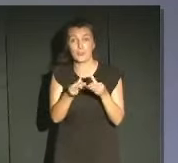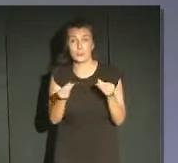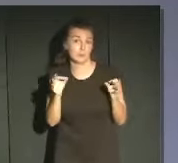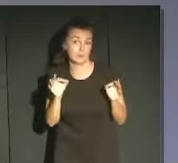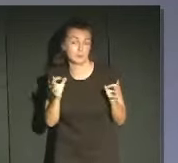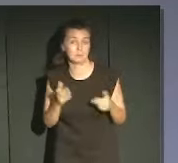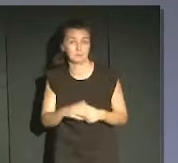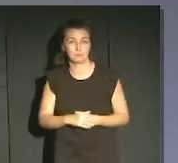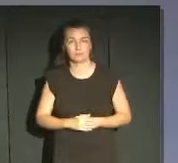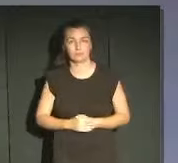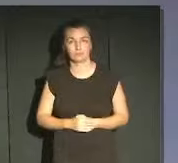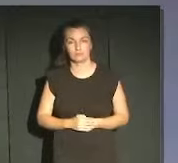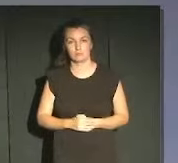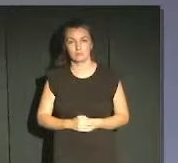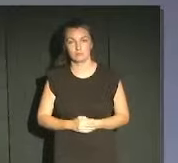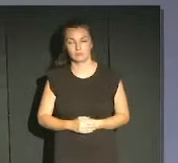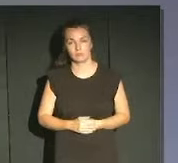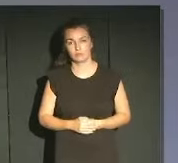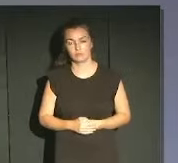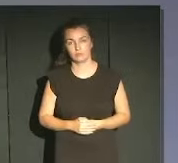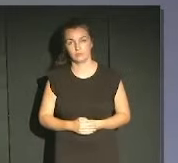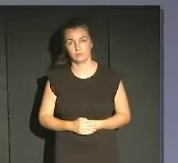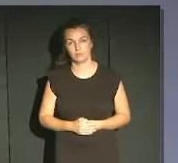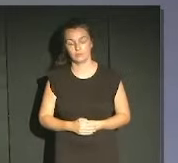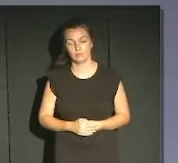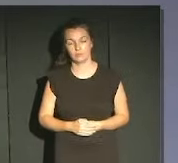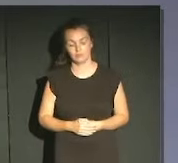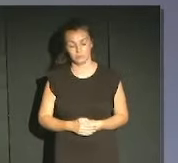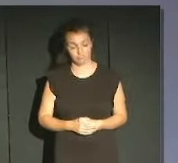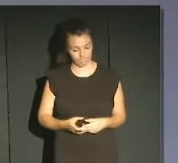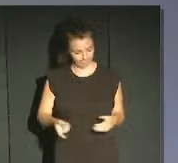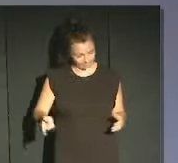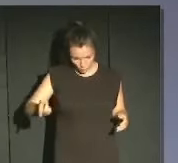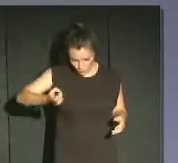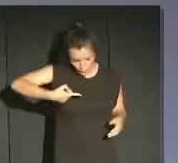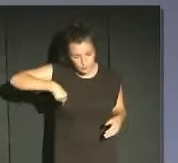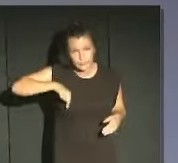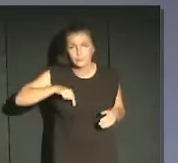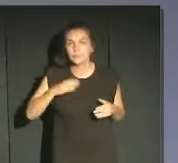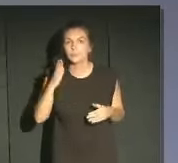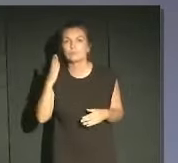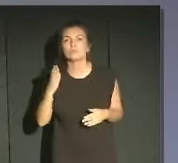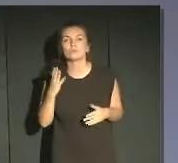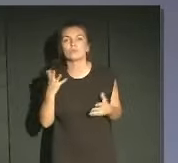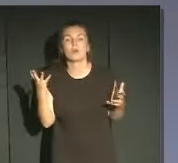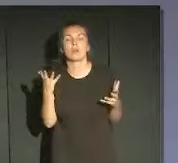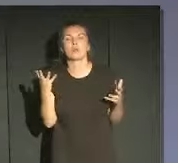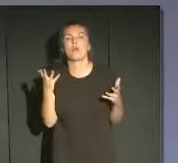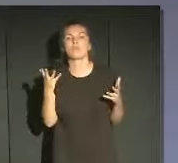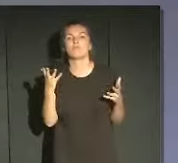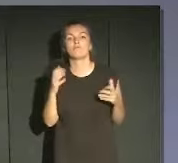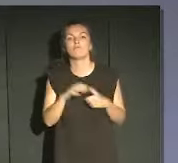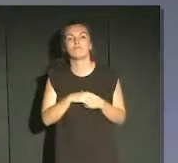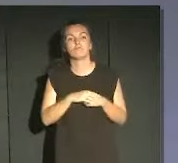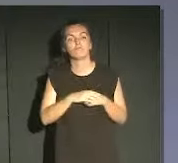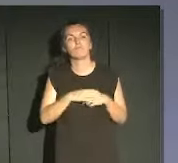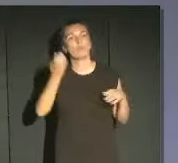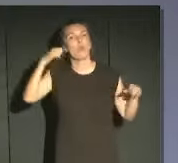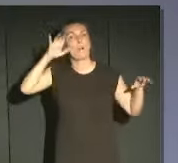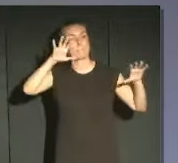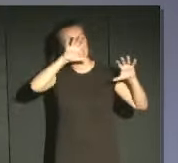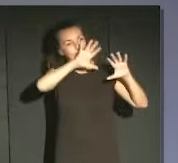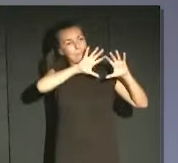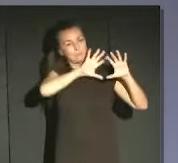nous avons définitivement besoin que ces peuples d'Europe